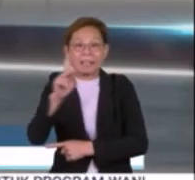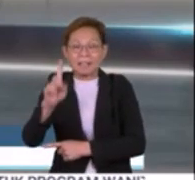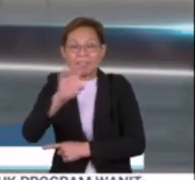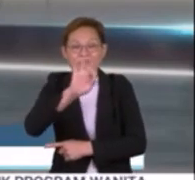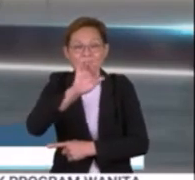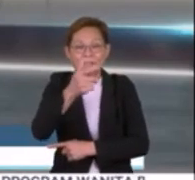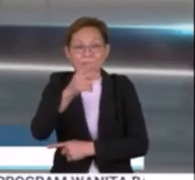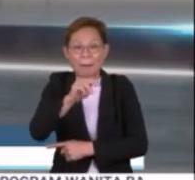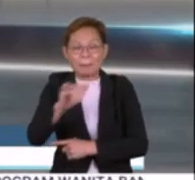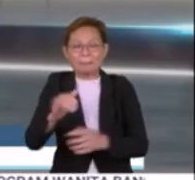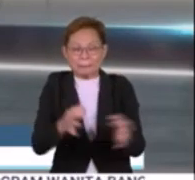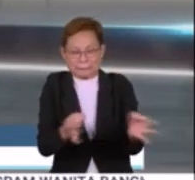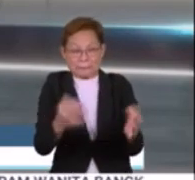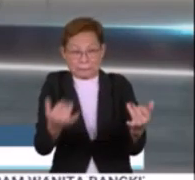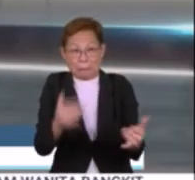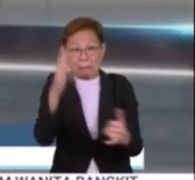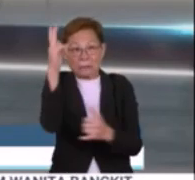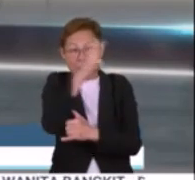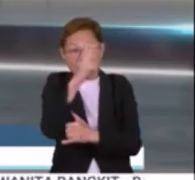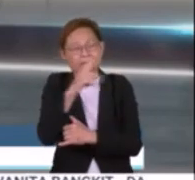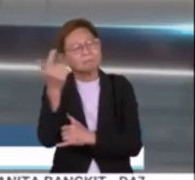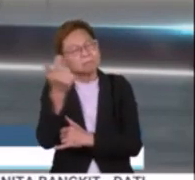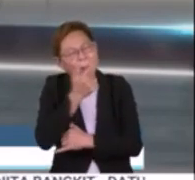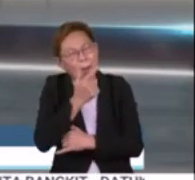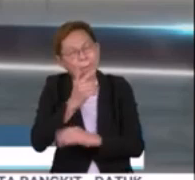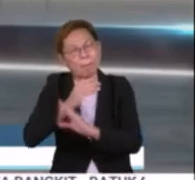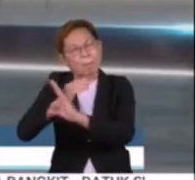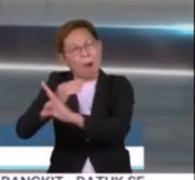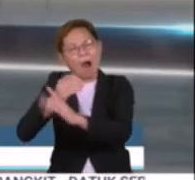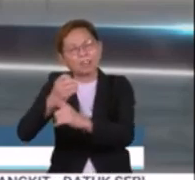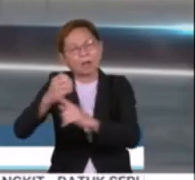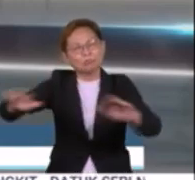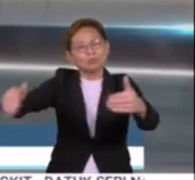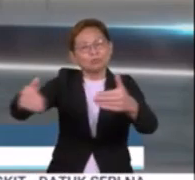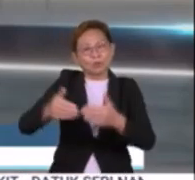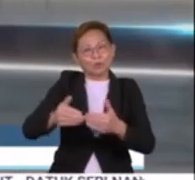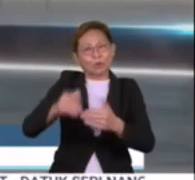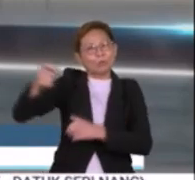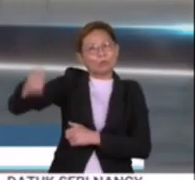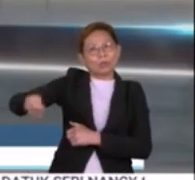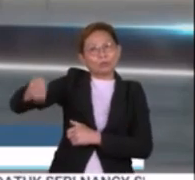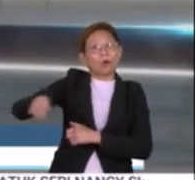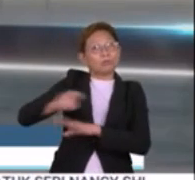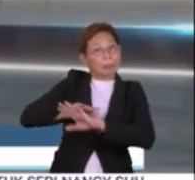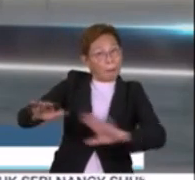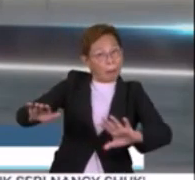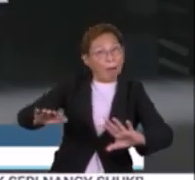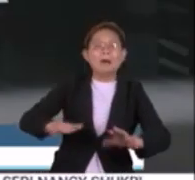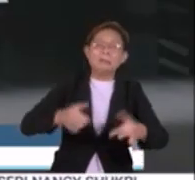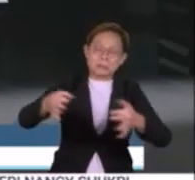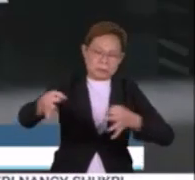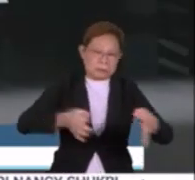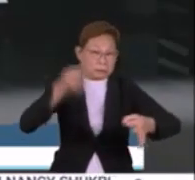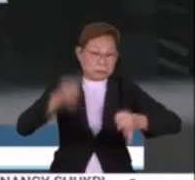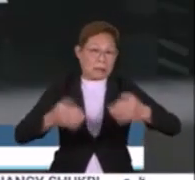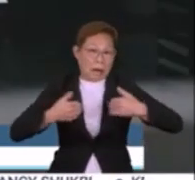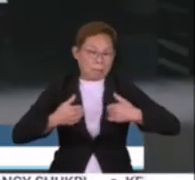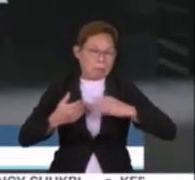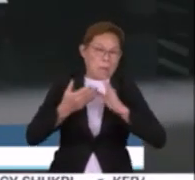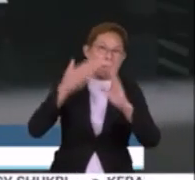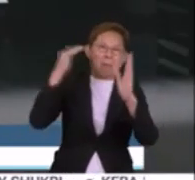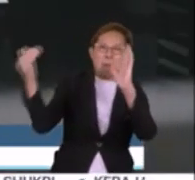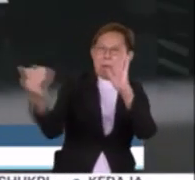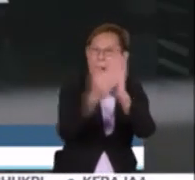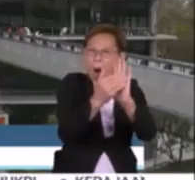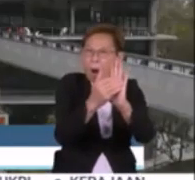Fazil menjelaskan, ketika ini kerajaan tidak berhasrat menyekat atau menutup platform berkenaan. Bagaimanapun, jelas beliau, jika wujud